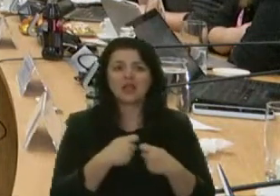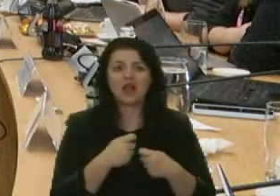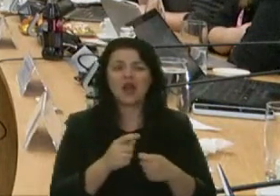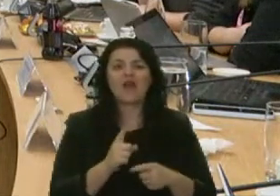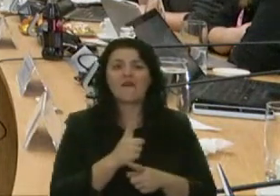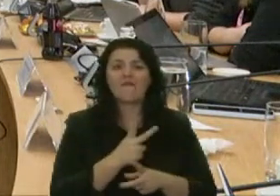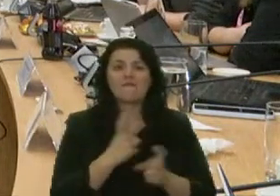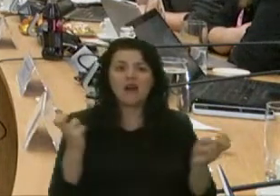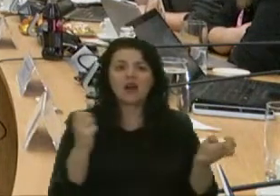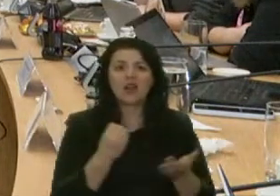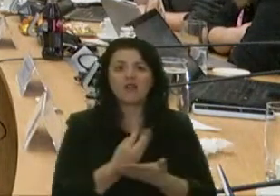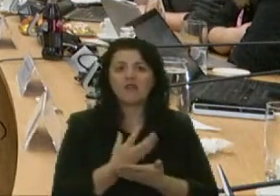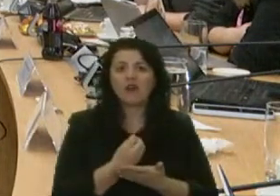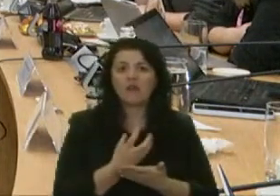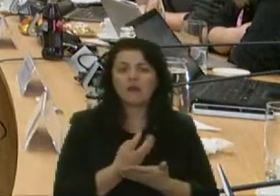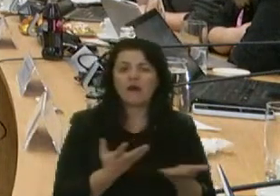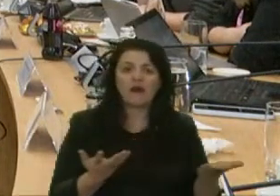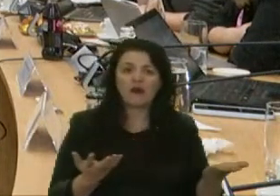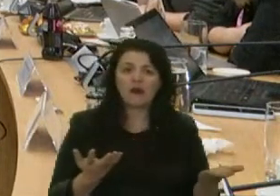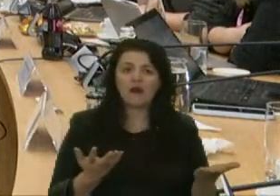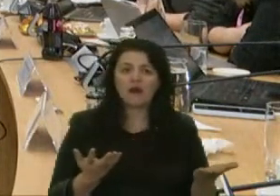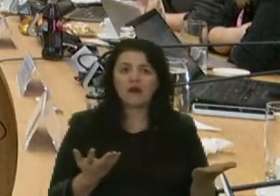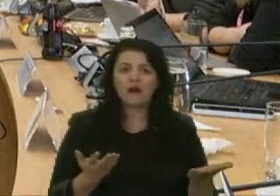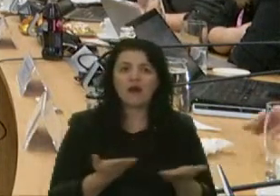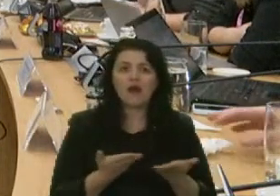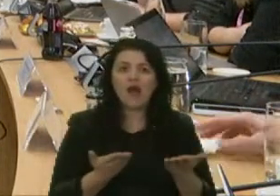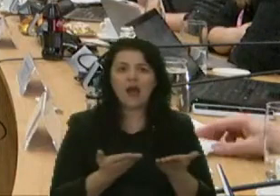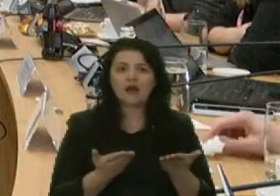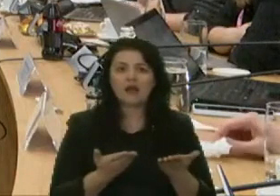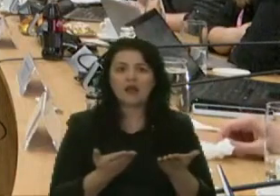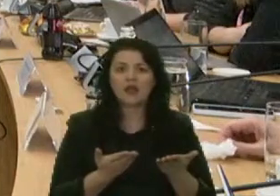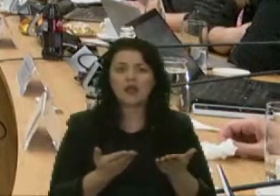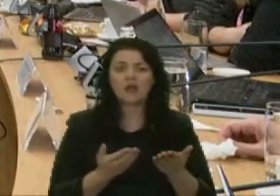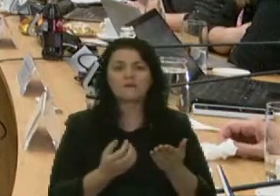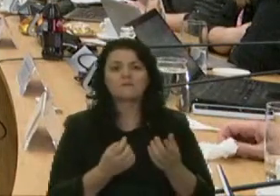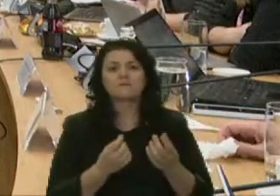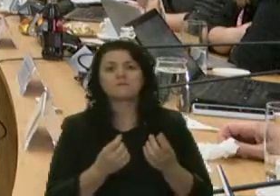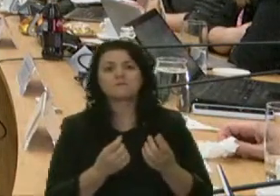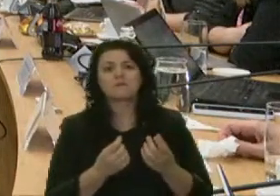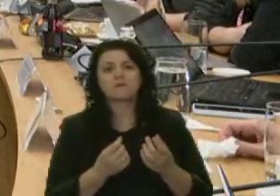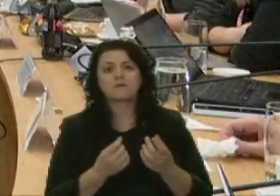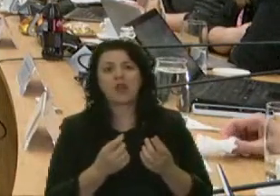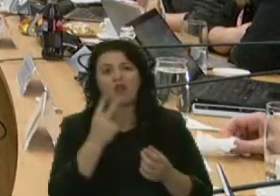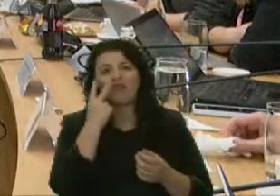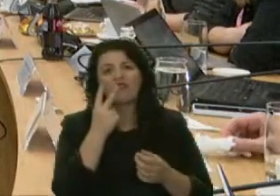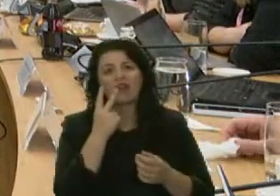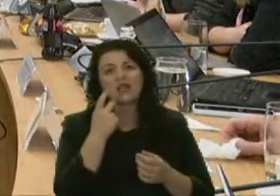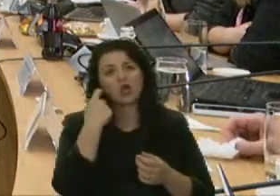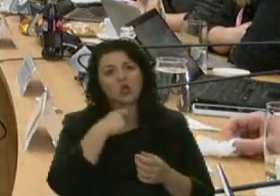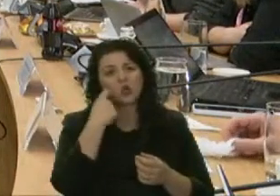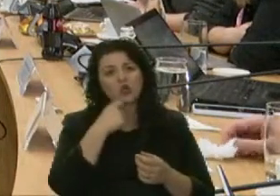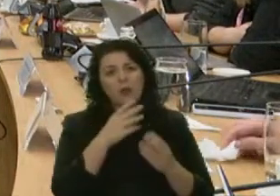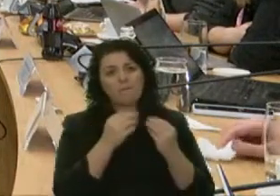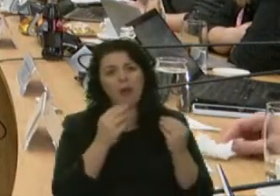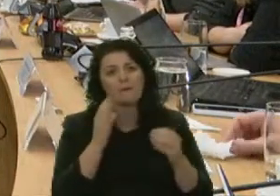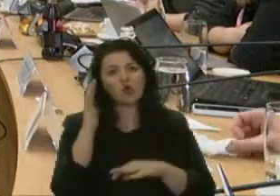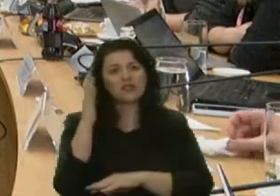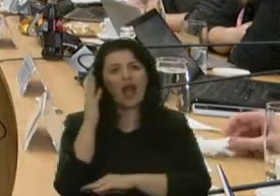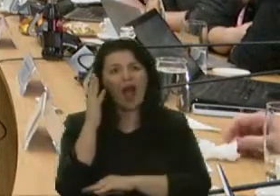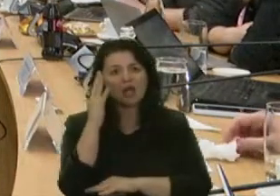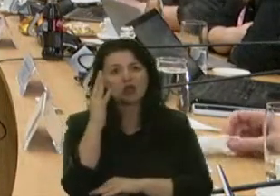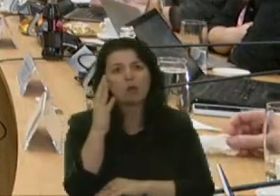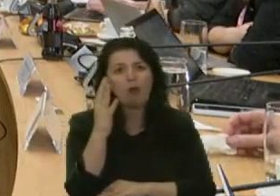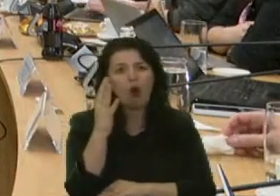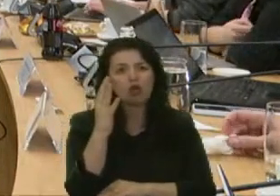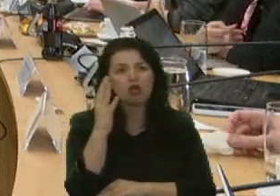e specialitatea lor dezinformarea sunt mulți din ăștia care Ba de betoane dar dacă văd că în Cluj îs mai mulți arbori decât au fost niciodată în